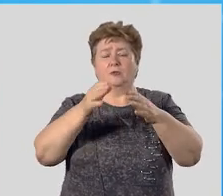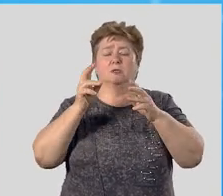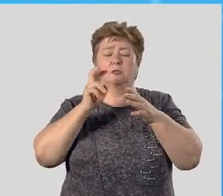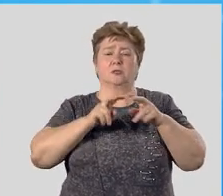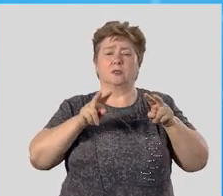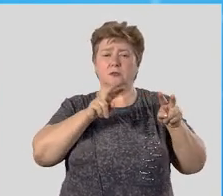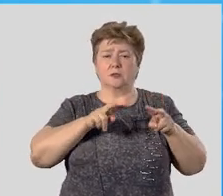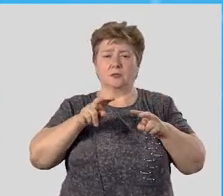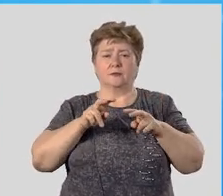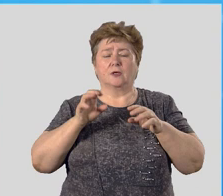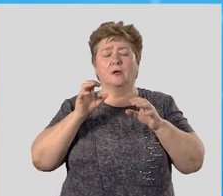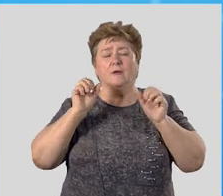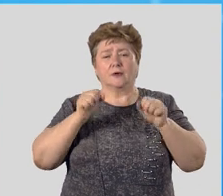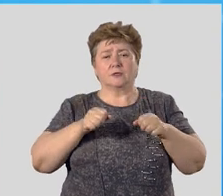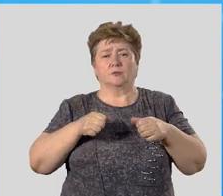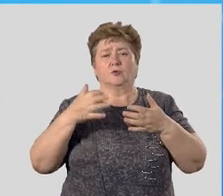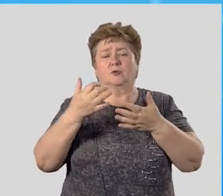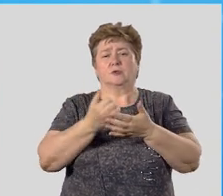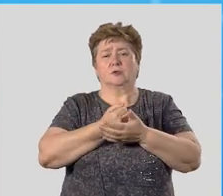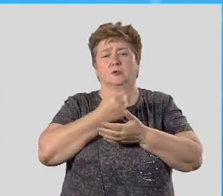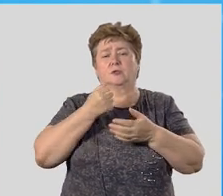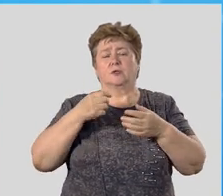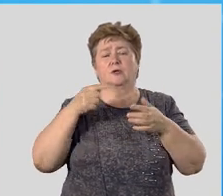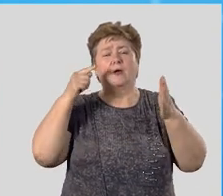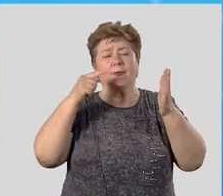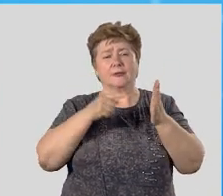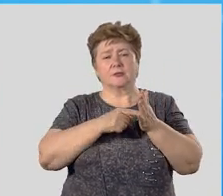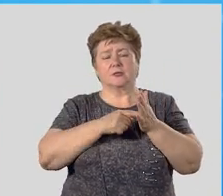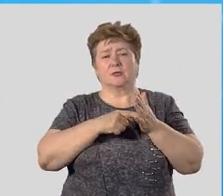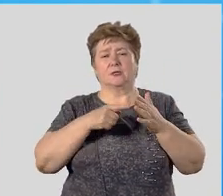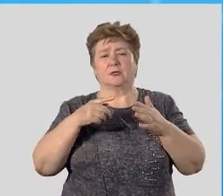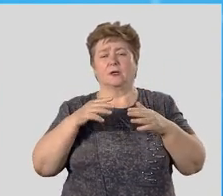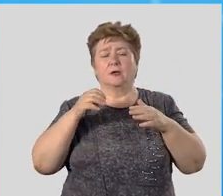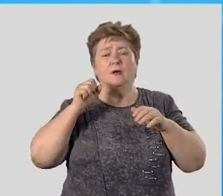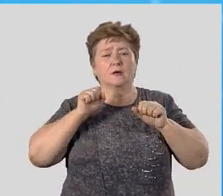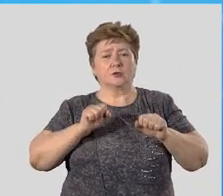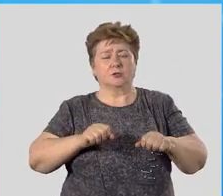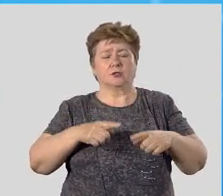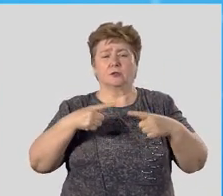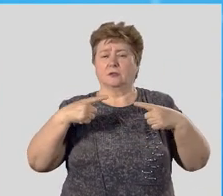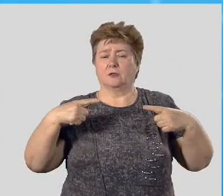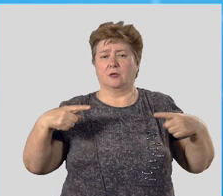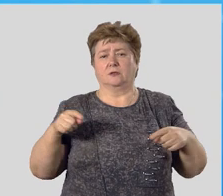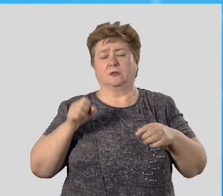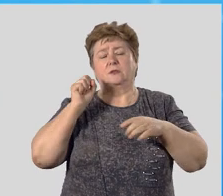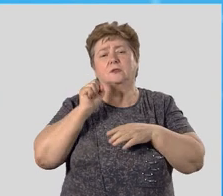исследования. Это способ достижения какой-либо цели, решения конкретной задачи.